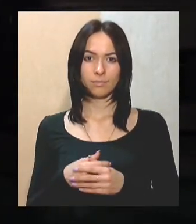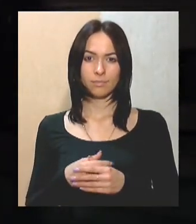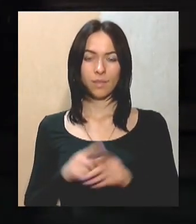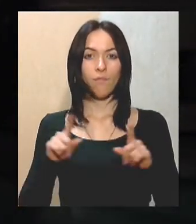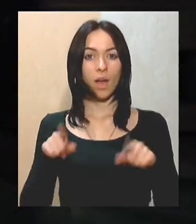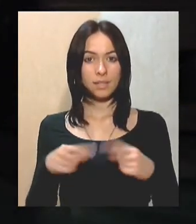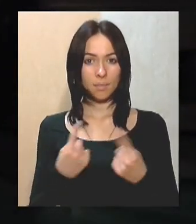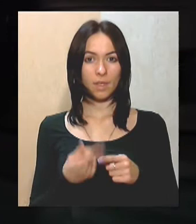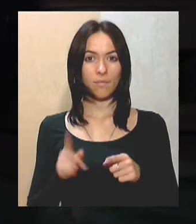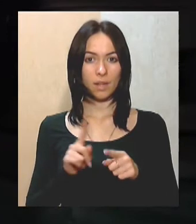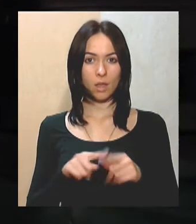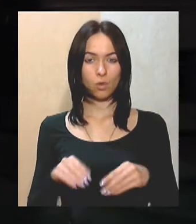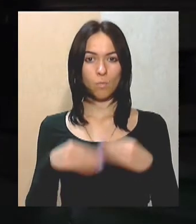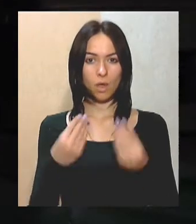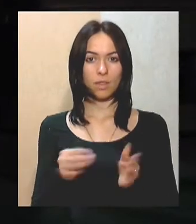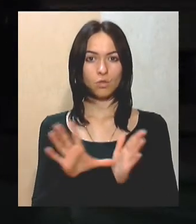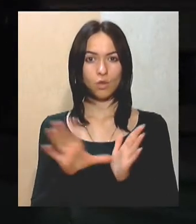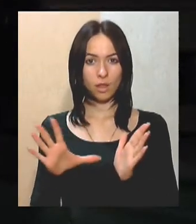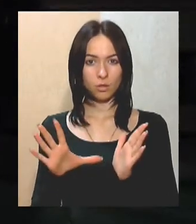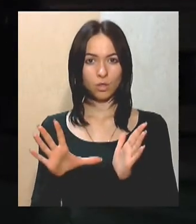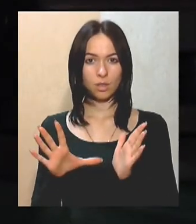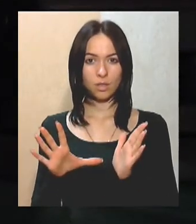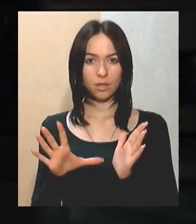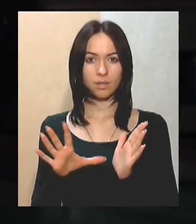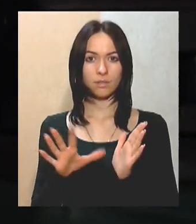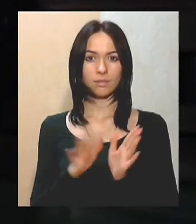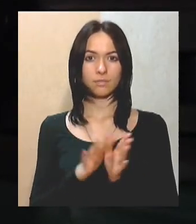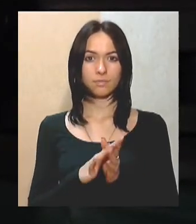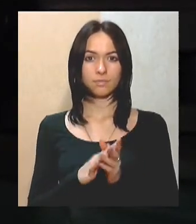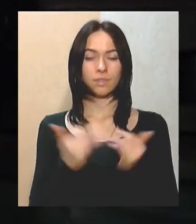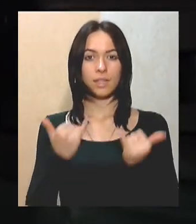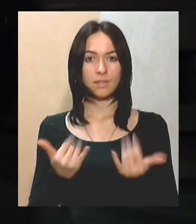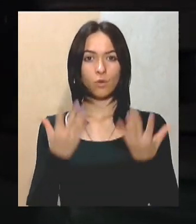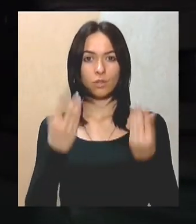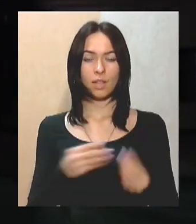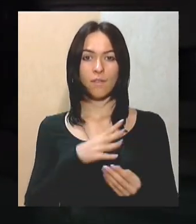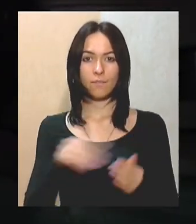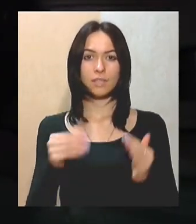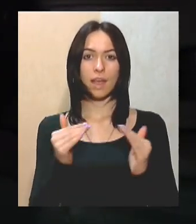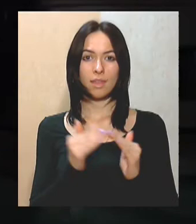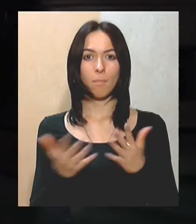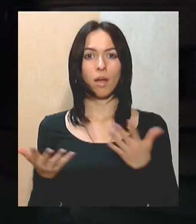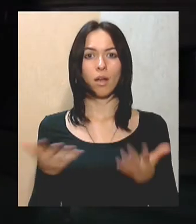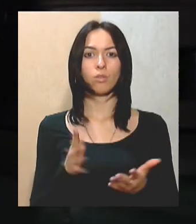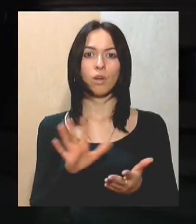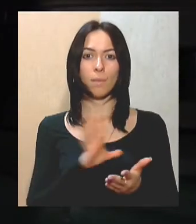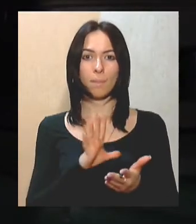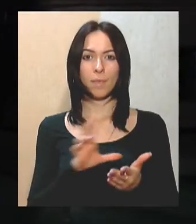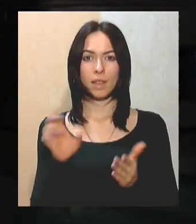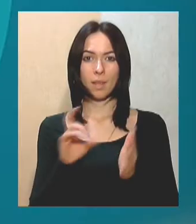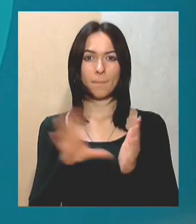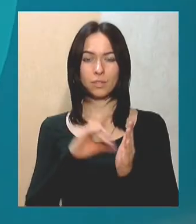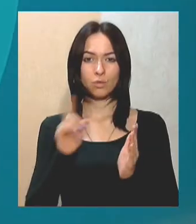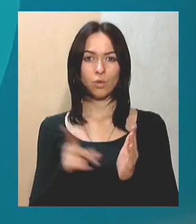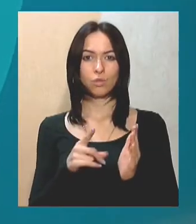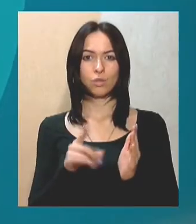возобновили эту подачу электроэнергии. На сегодняшний день все дома, которые были обесточены, уже с